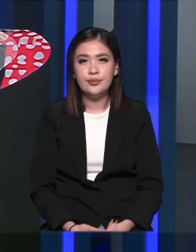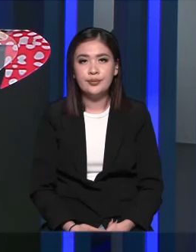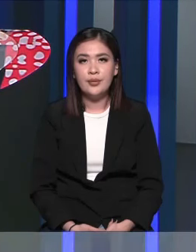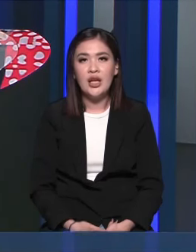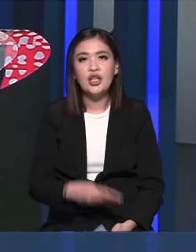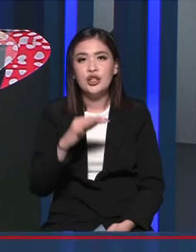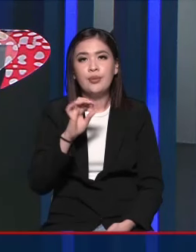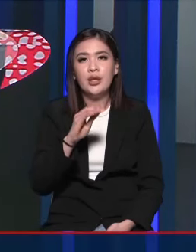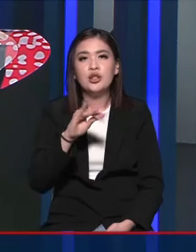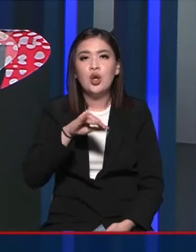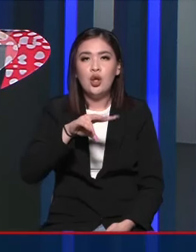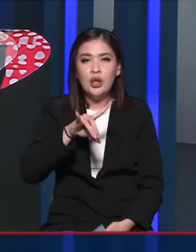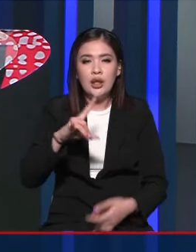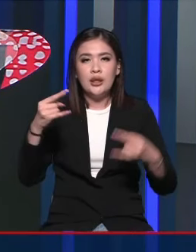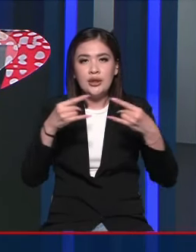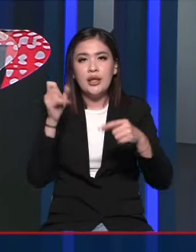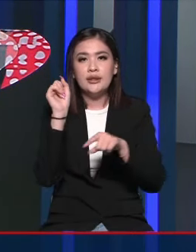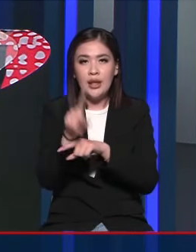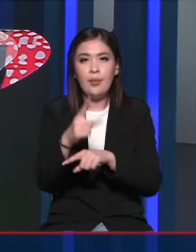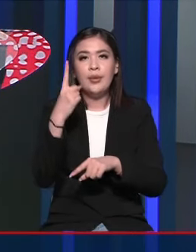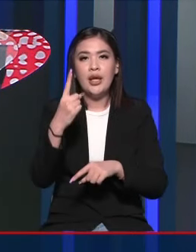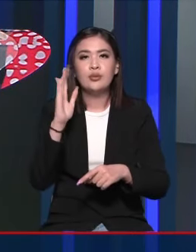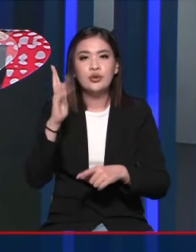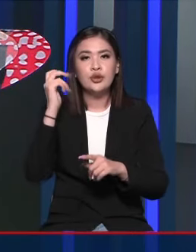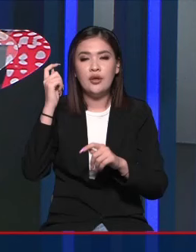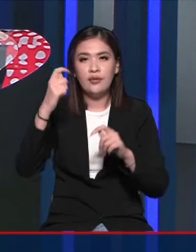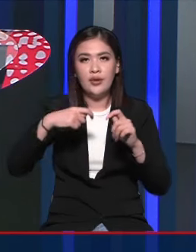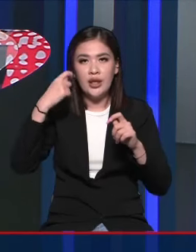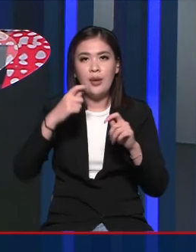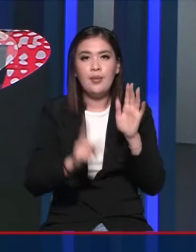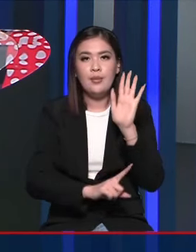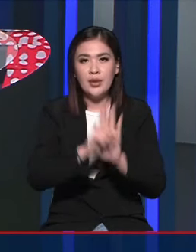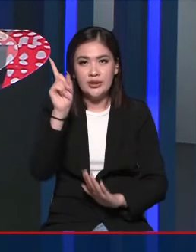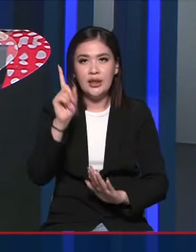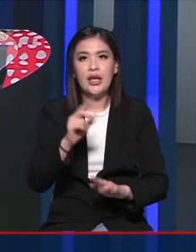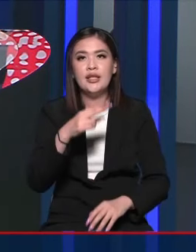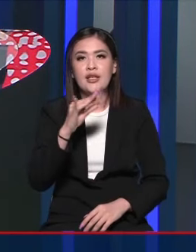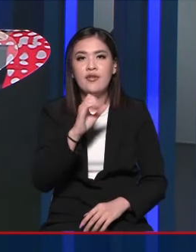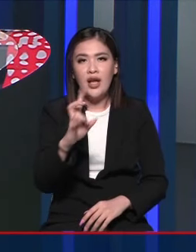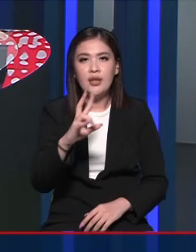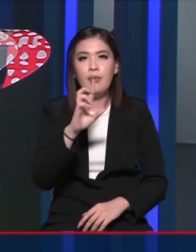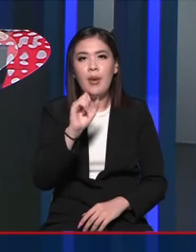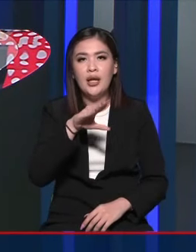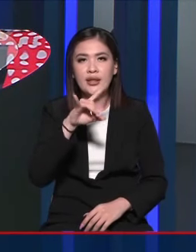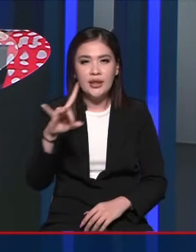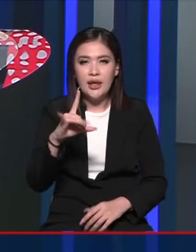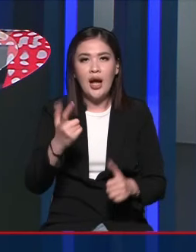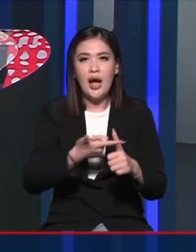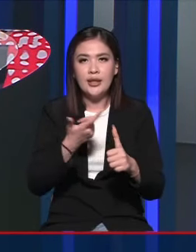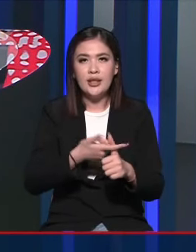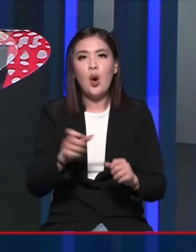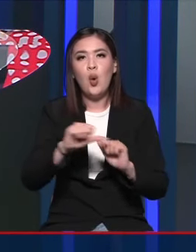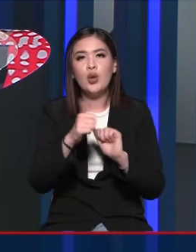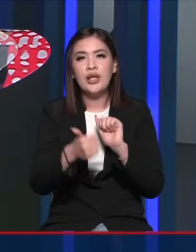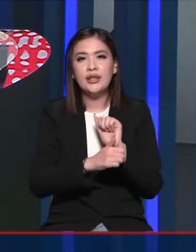Жібек жол телеарнасының тапсырысымен тағы бір телехикаяның түсірілімі басталды. «Диван Батыр» атты телеөнім 16